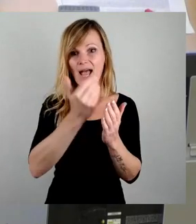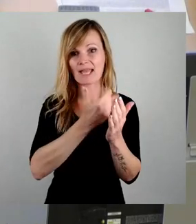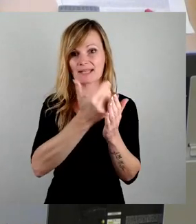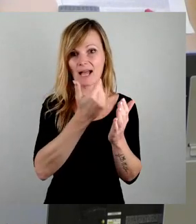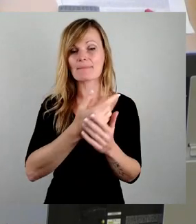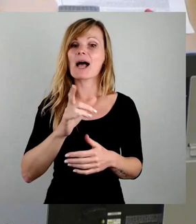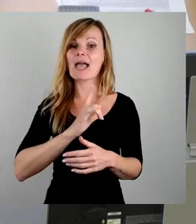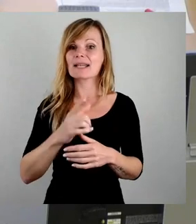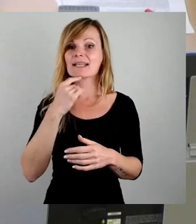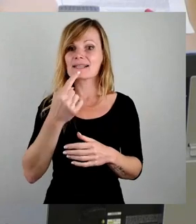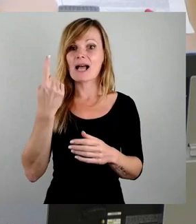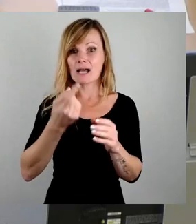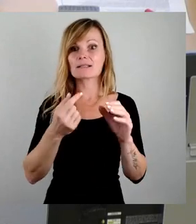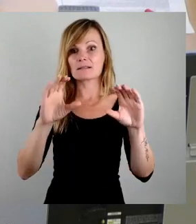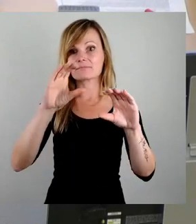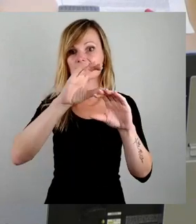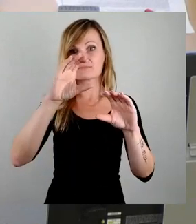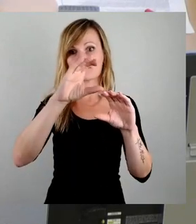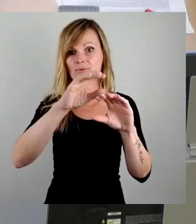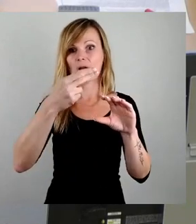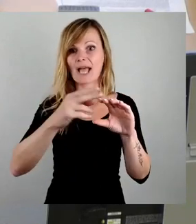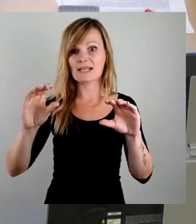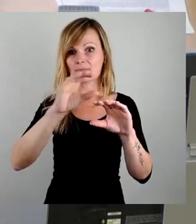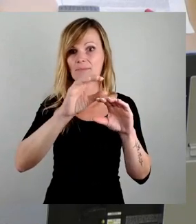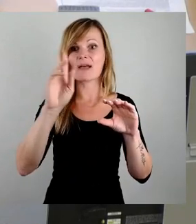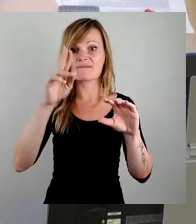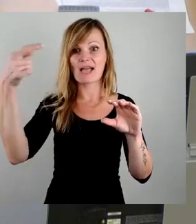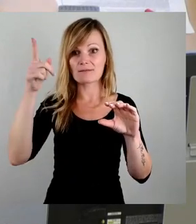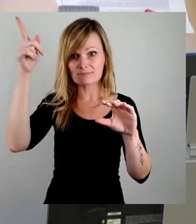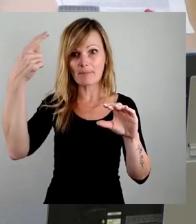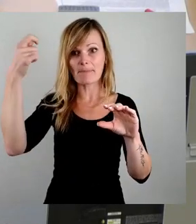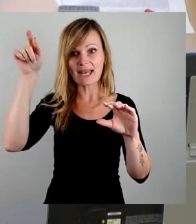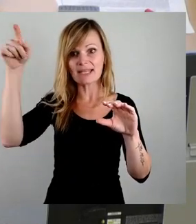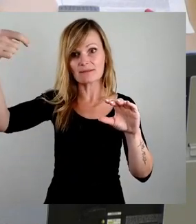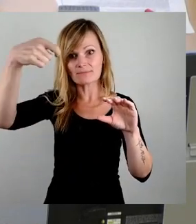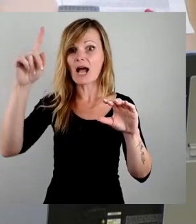gedeckelt aus Berlin. Stimmt nicht. Und deswegen vertrauen Sie dem nicht.